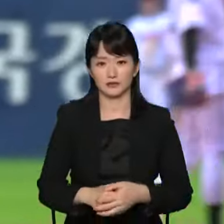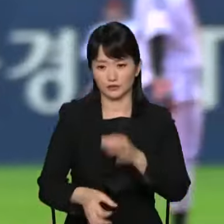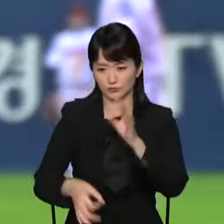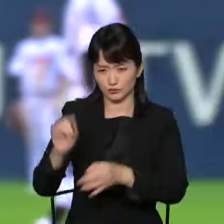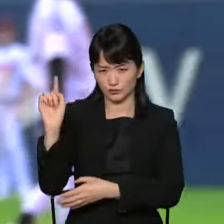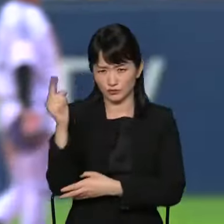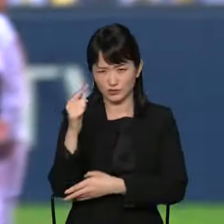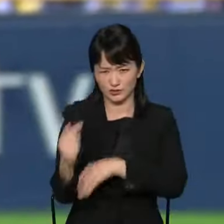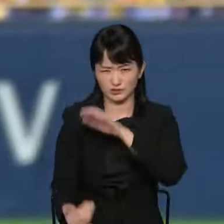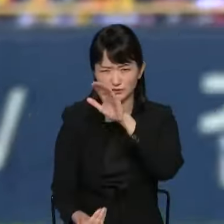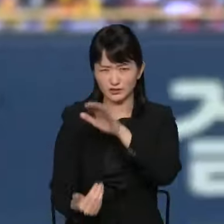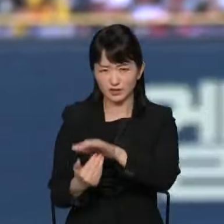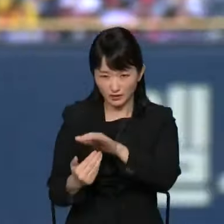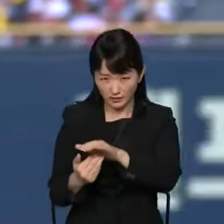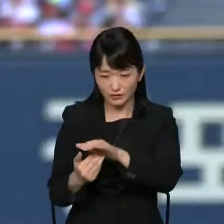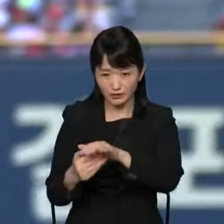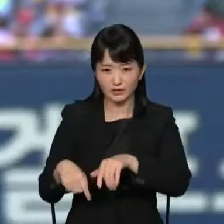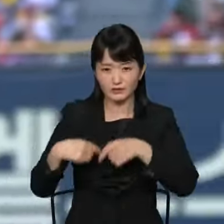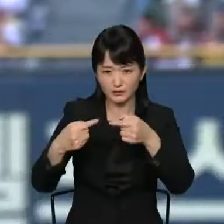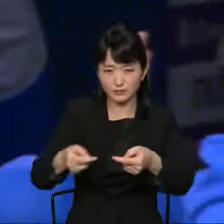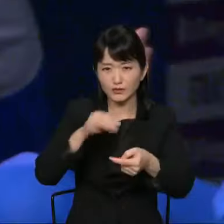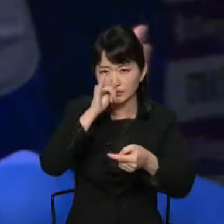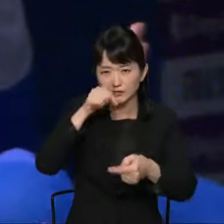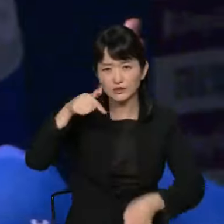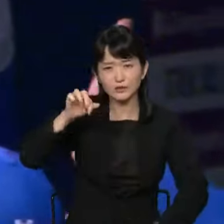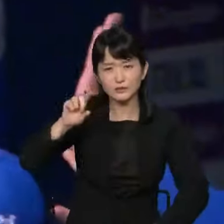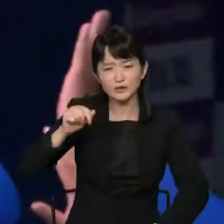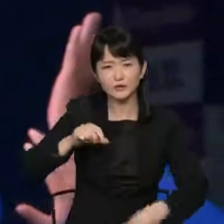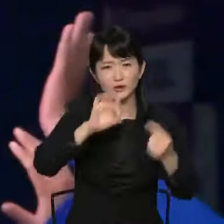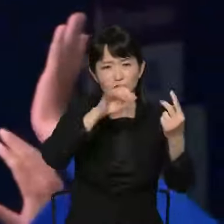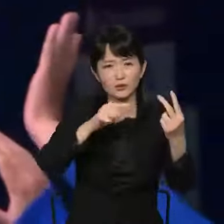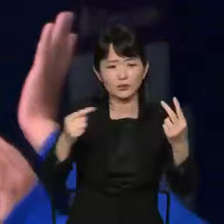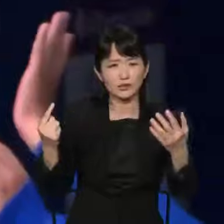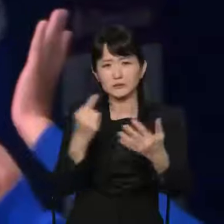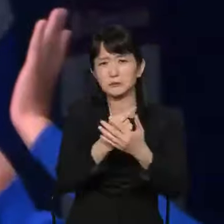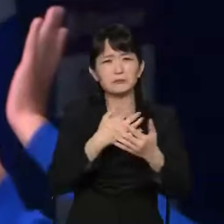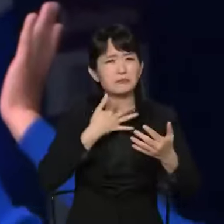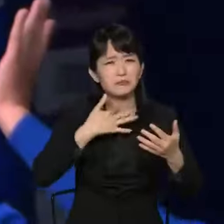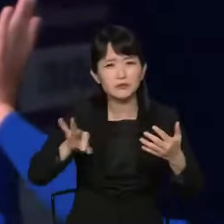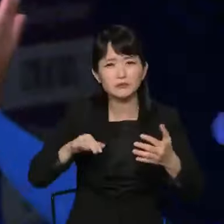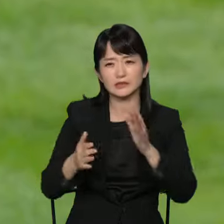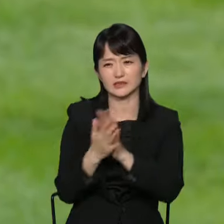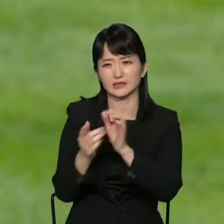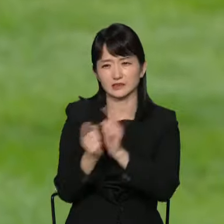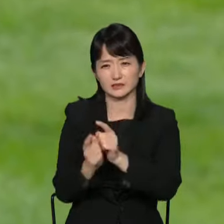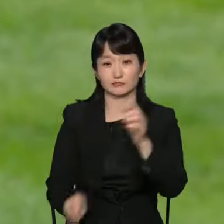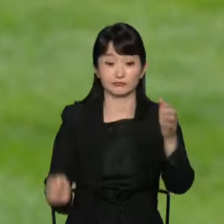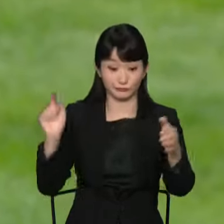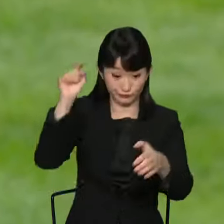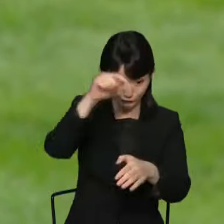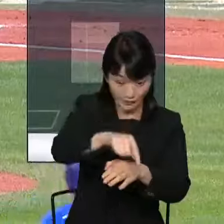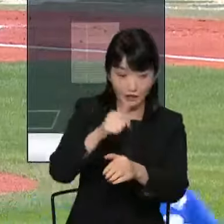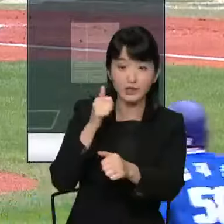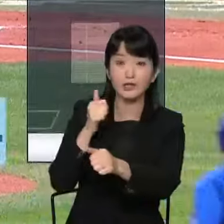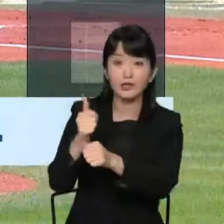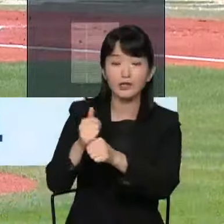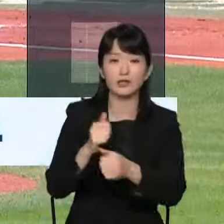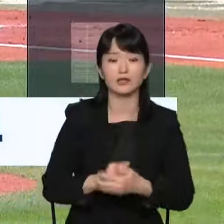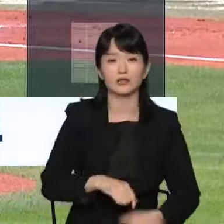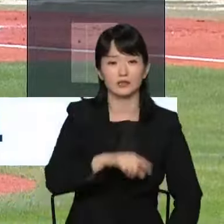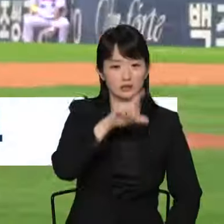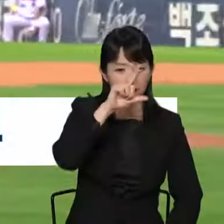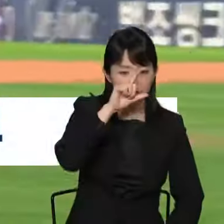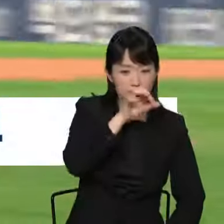쌓았지만 한국 시리즈 경험이 전무했던 강민호는 제 손으로 한국 시리즈 티켓을 끊었습니다. LG 선발 앤스는 6이닝